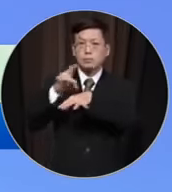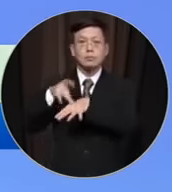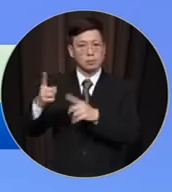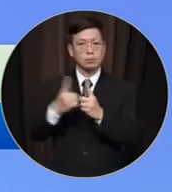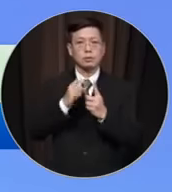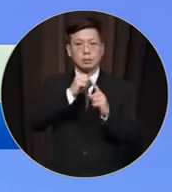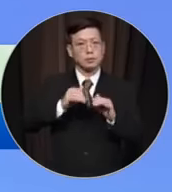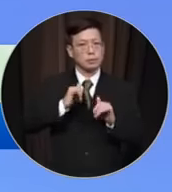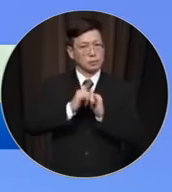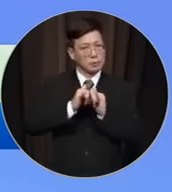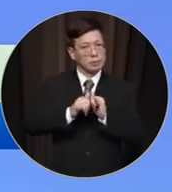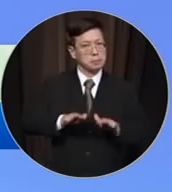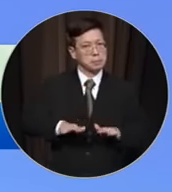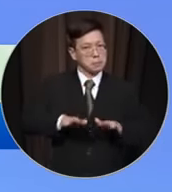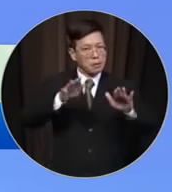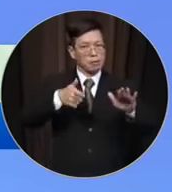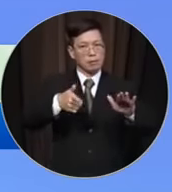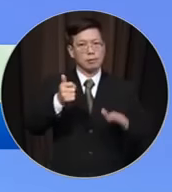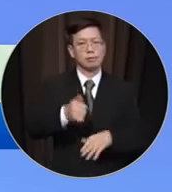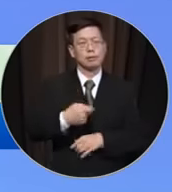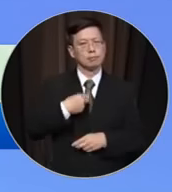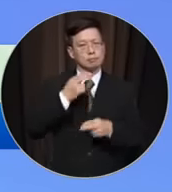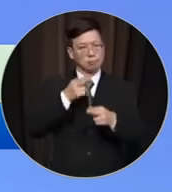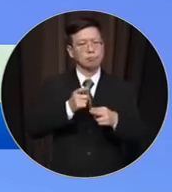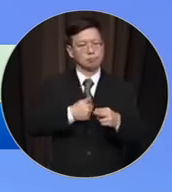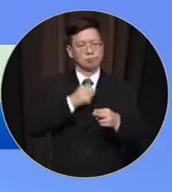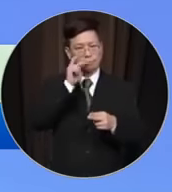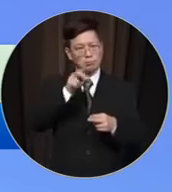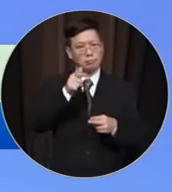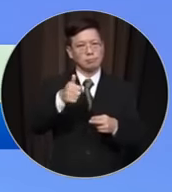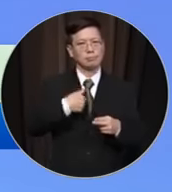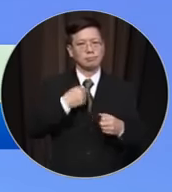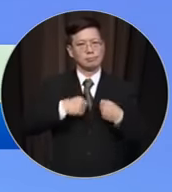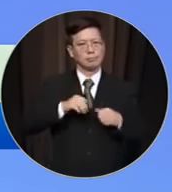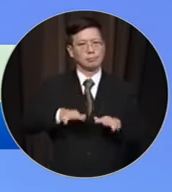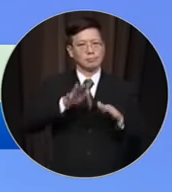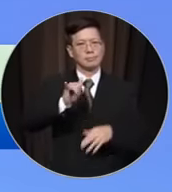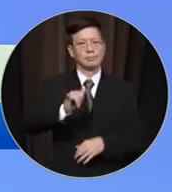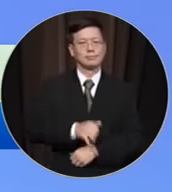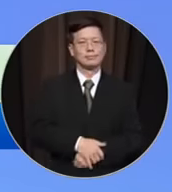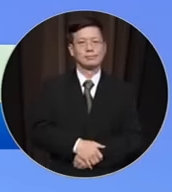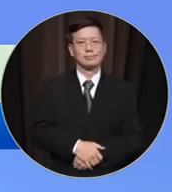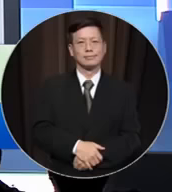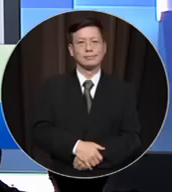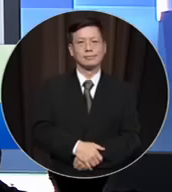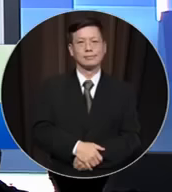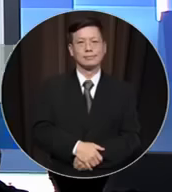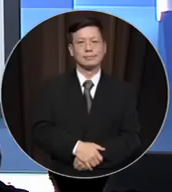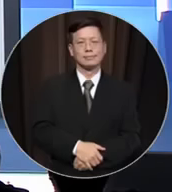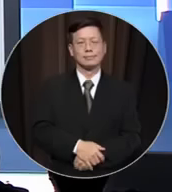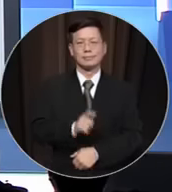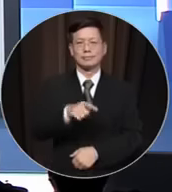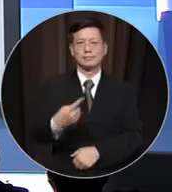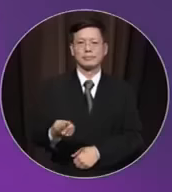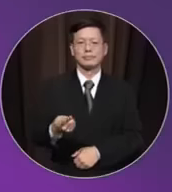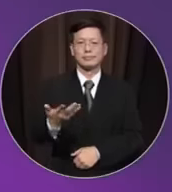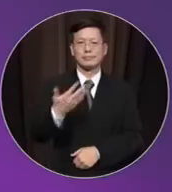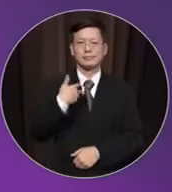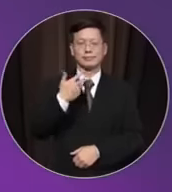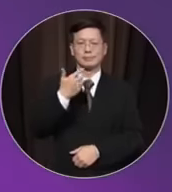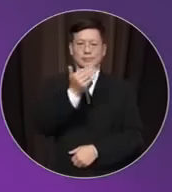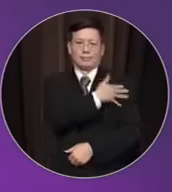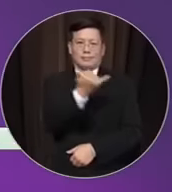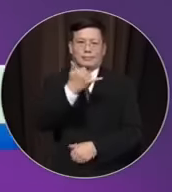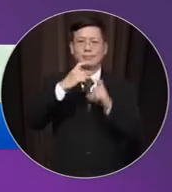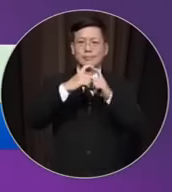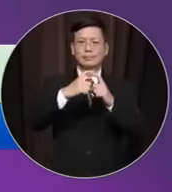的社会的发展来讲，也是一件好事。我也相当乐见台湾社会的发展方向。 接下来，我们请陈建